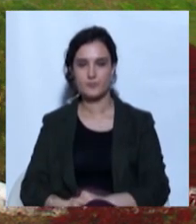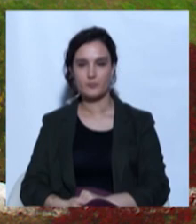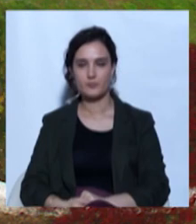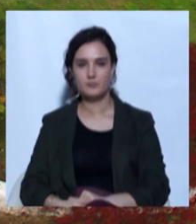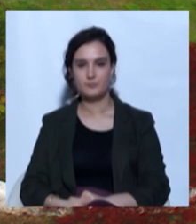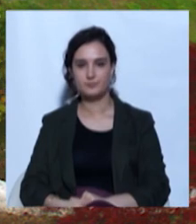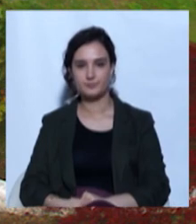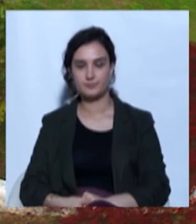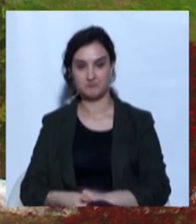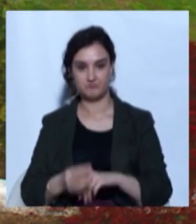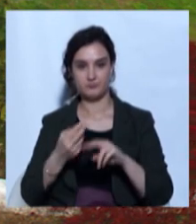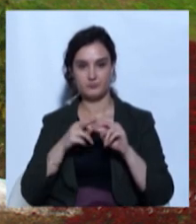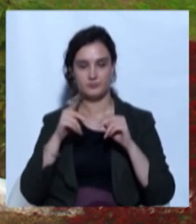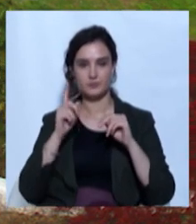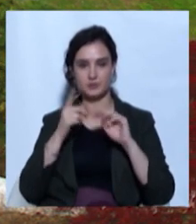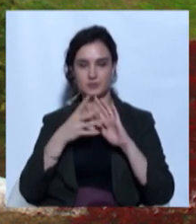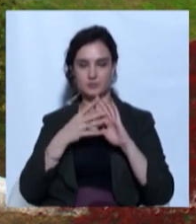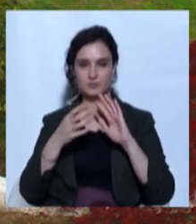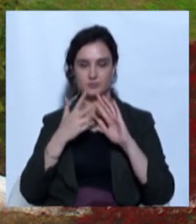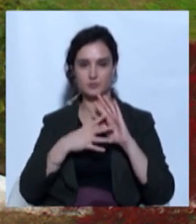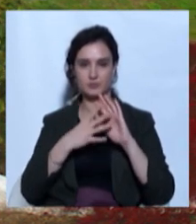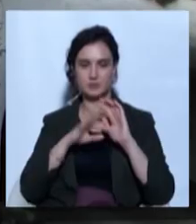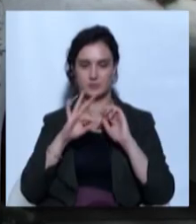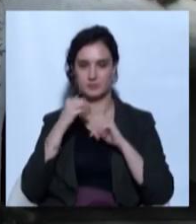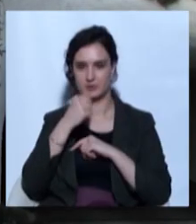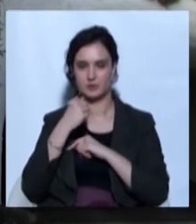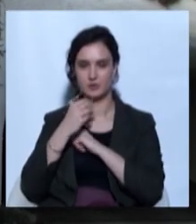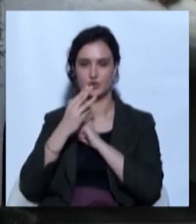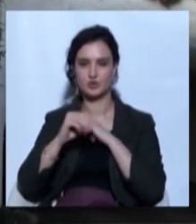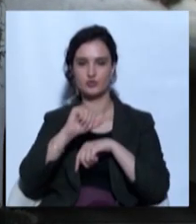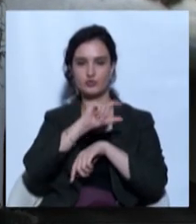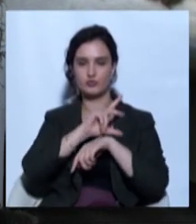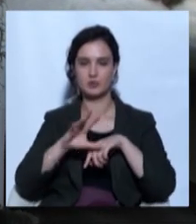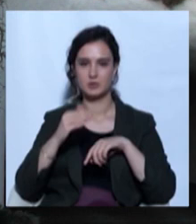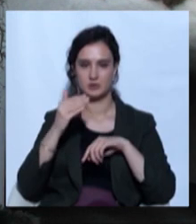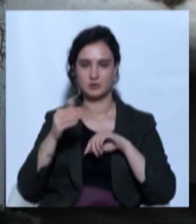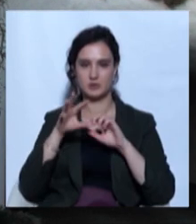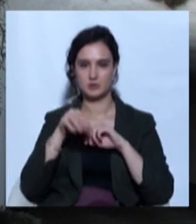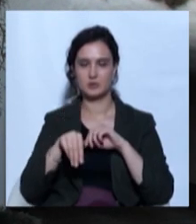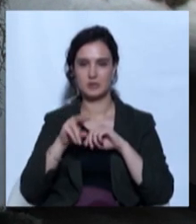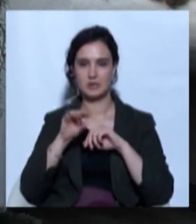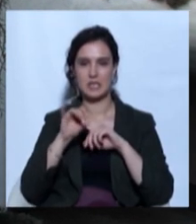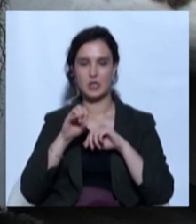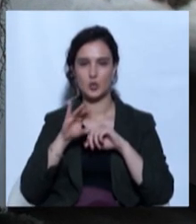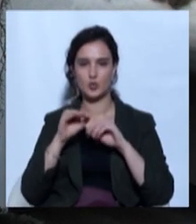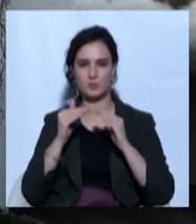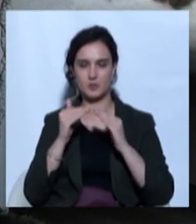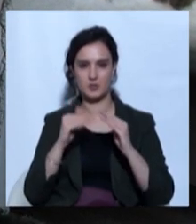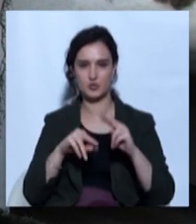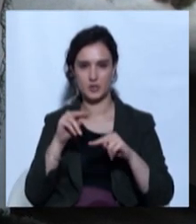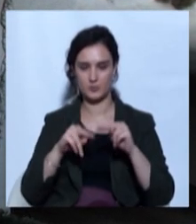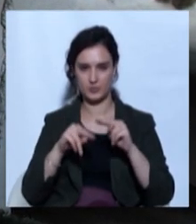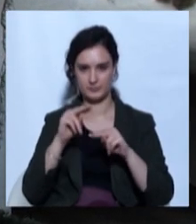ნიმუში. ეს გახლავთ 1993 წელს შვეიცარიაში დაბა დიეტიკონში აშენებული პატარა